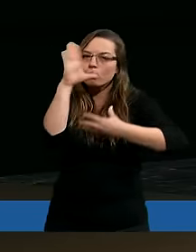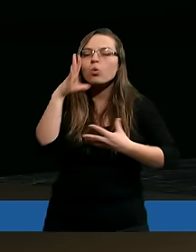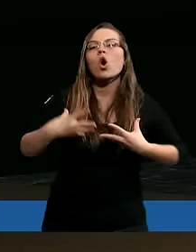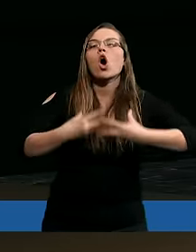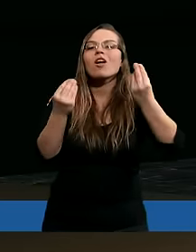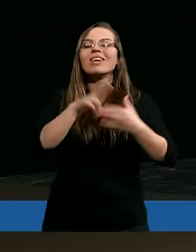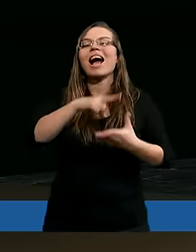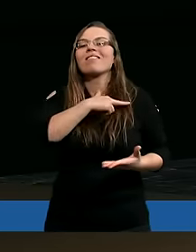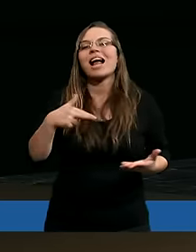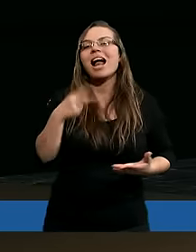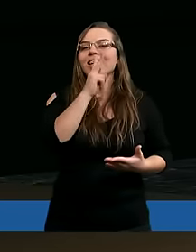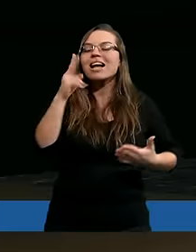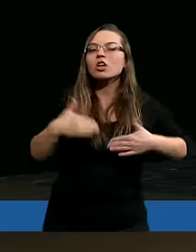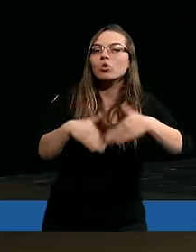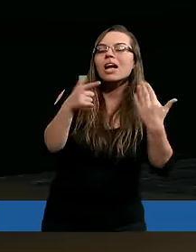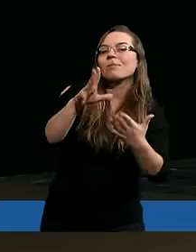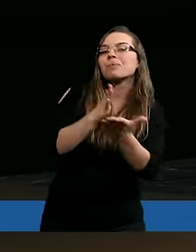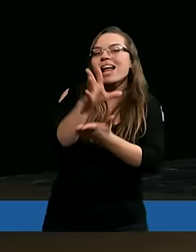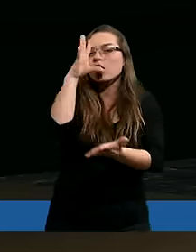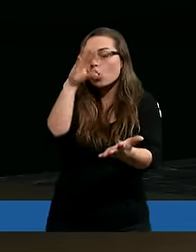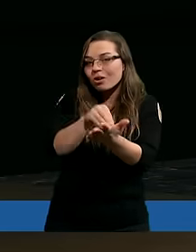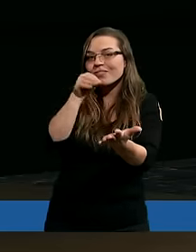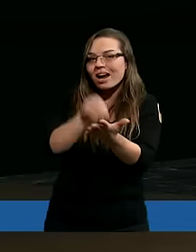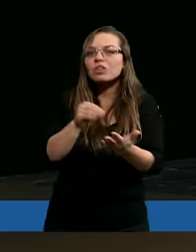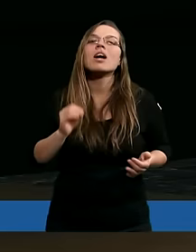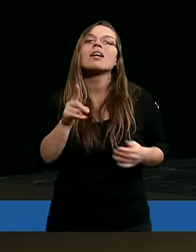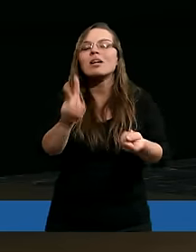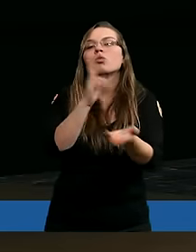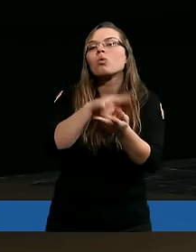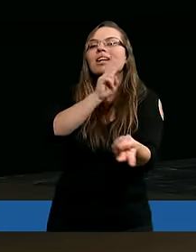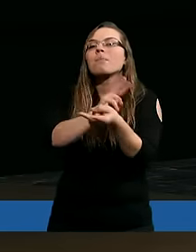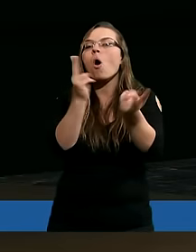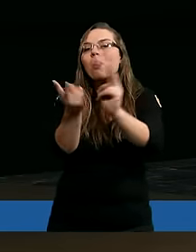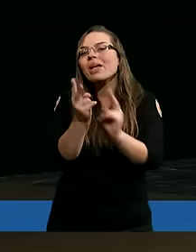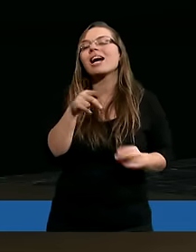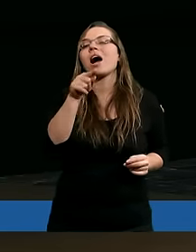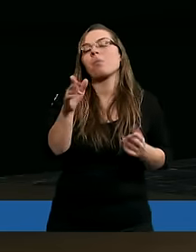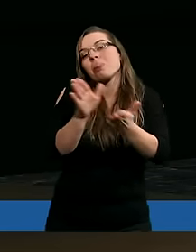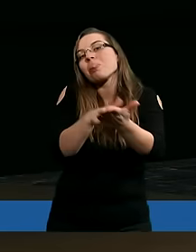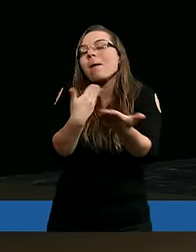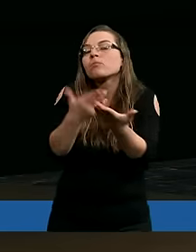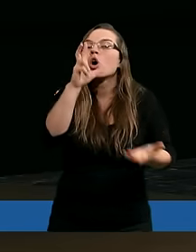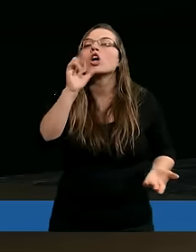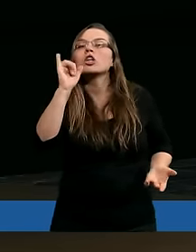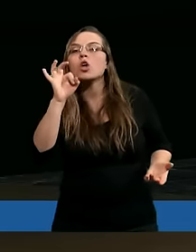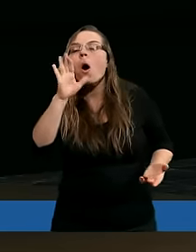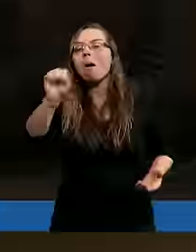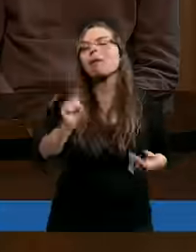dnia. Także poprzez takie doświadczenia, które spotykały na przykład Hioba.